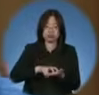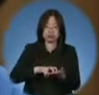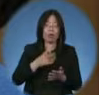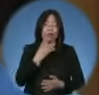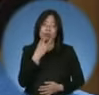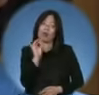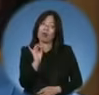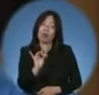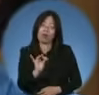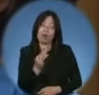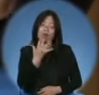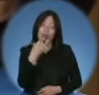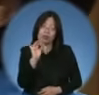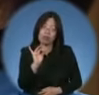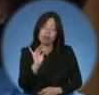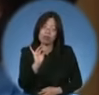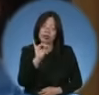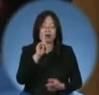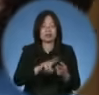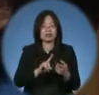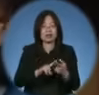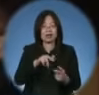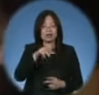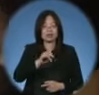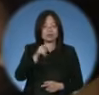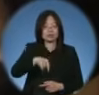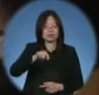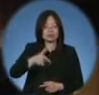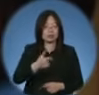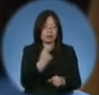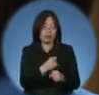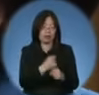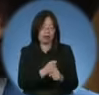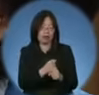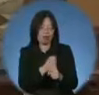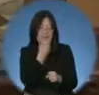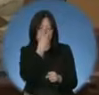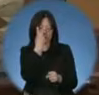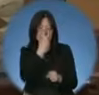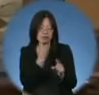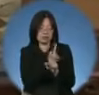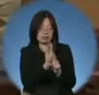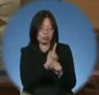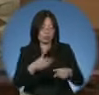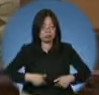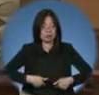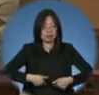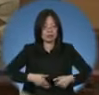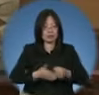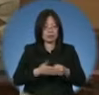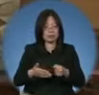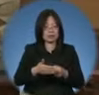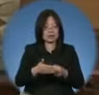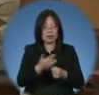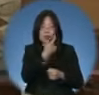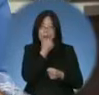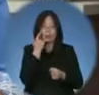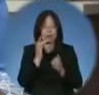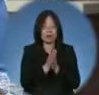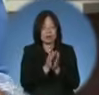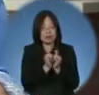불안해지고. 당연한 건데. 당연한 건데 이거를 증후군으로 만들어 버리면 치료받아야 될 게 돼요. 그러니까 이 사람